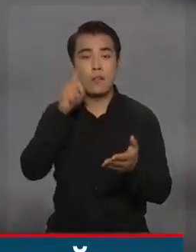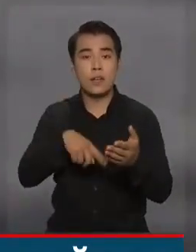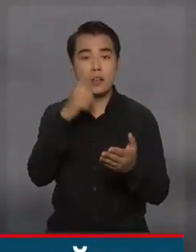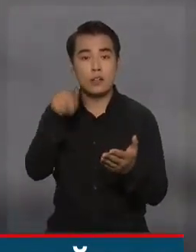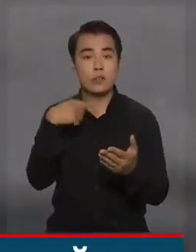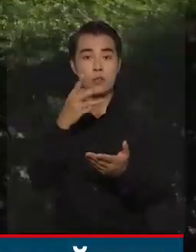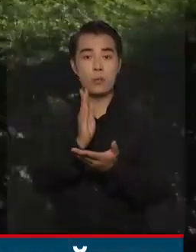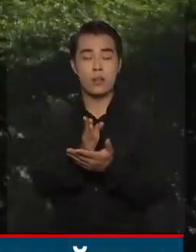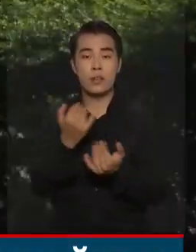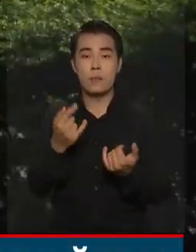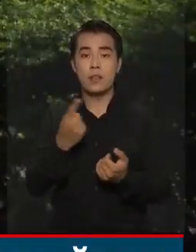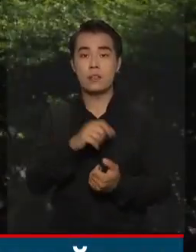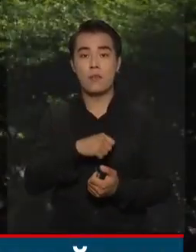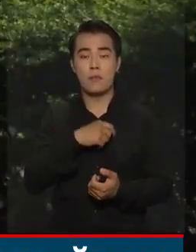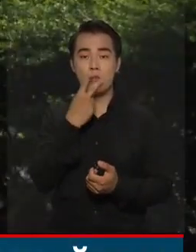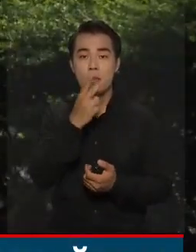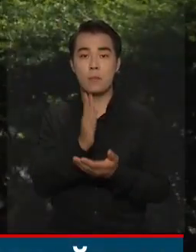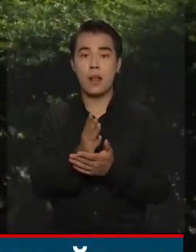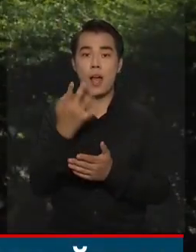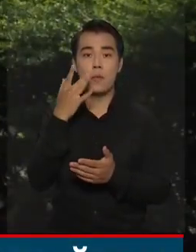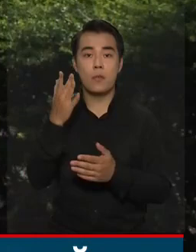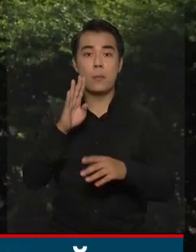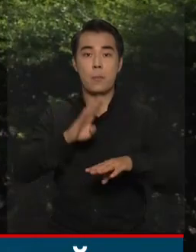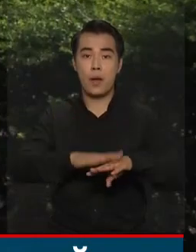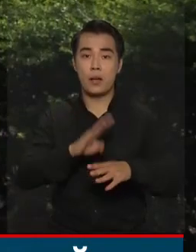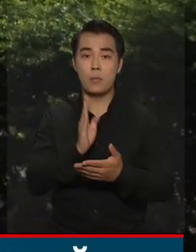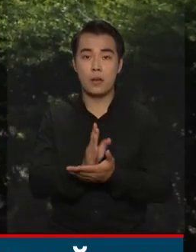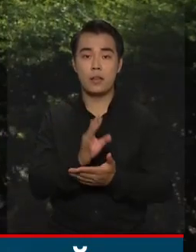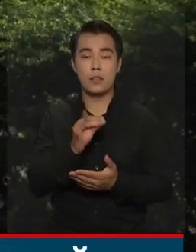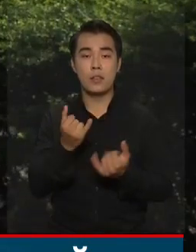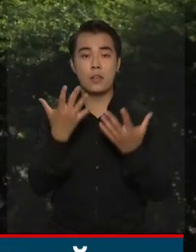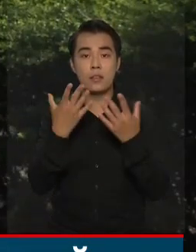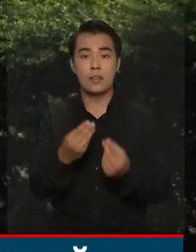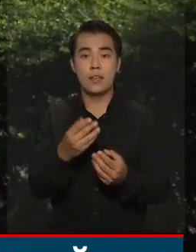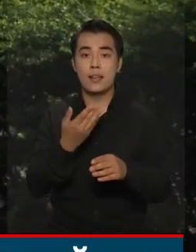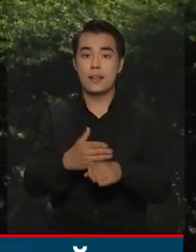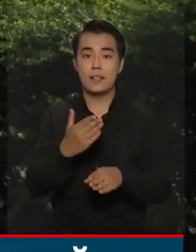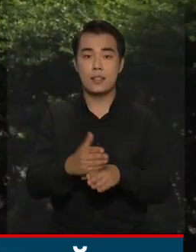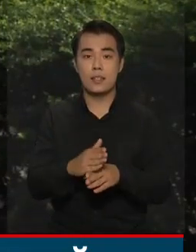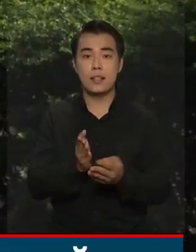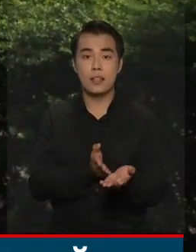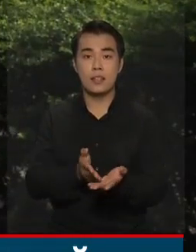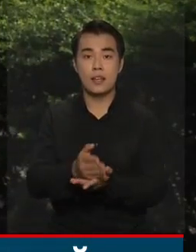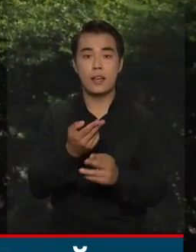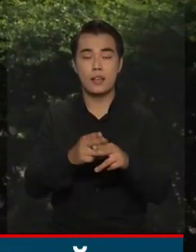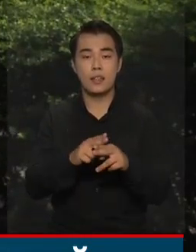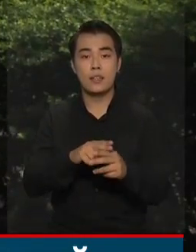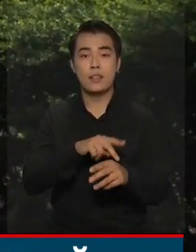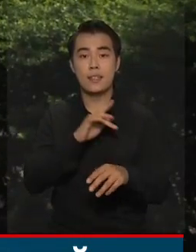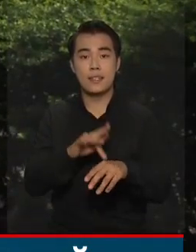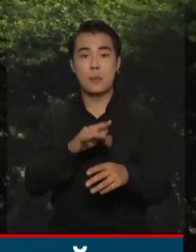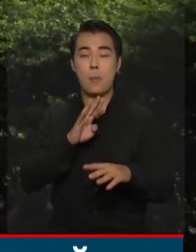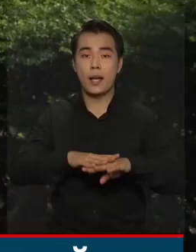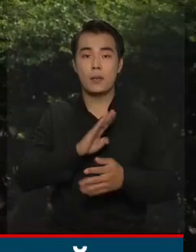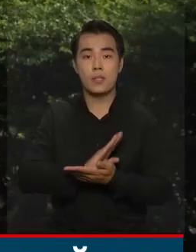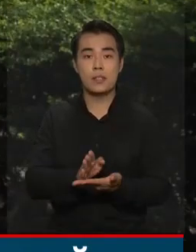очередь все же смотрят всегда на американские банки и финансовые институты. И вот на самом деле сегодняшняя кредитная линия – это не просто Ситибанк. За ним стоит еще